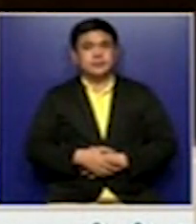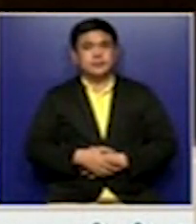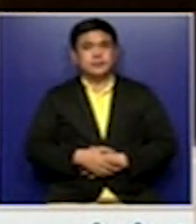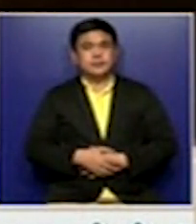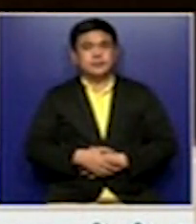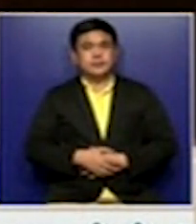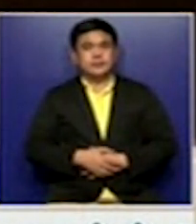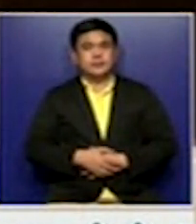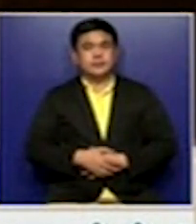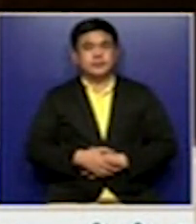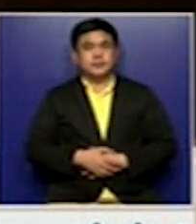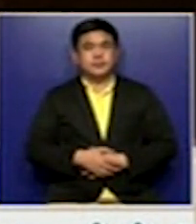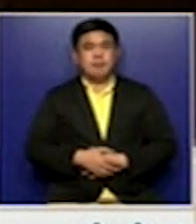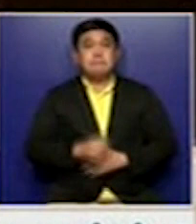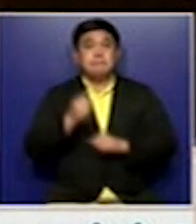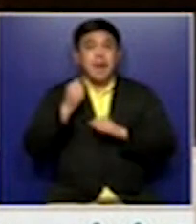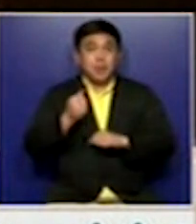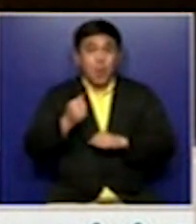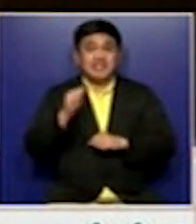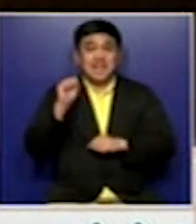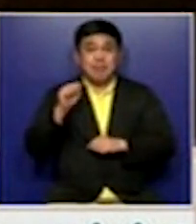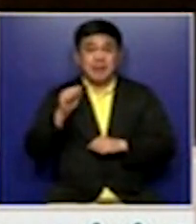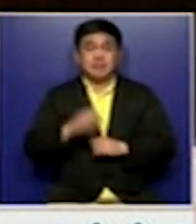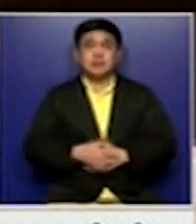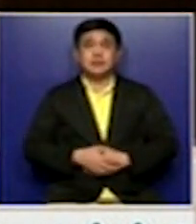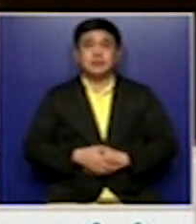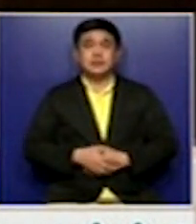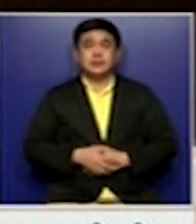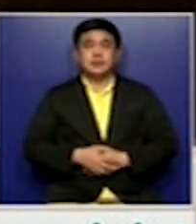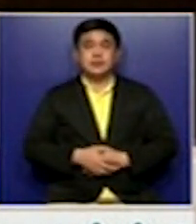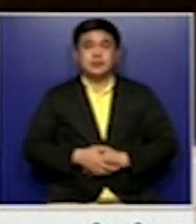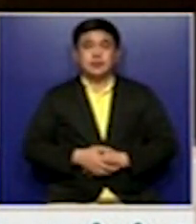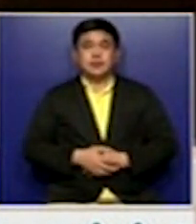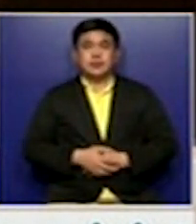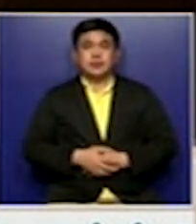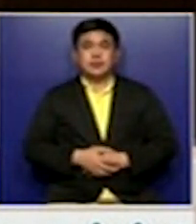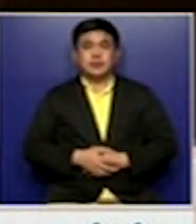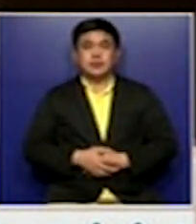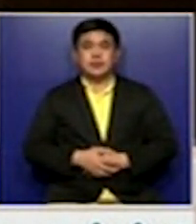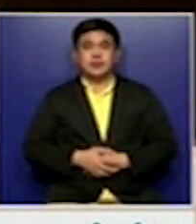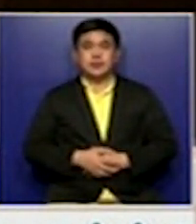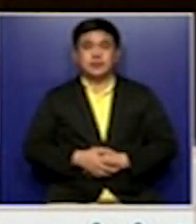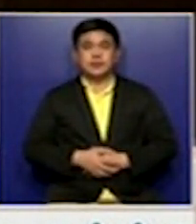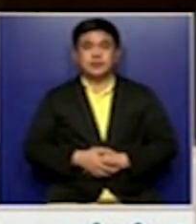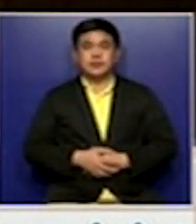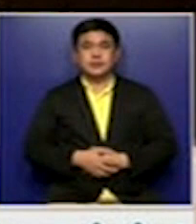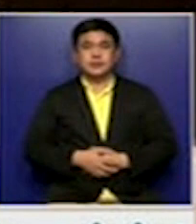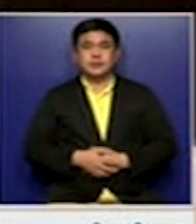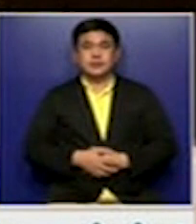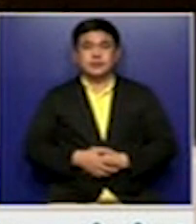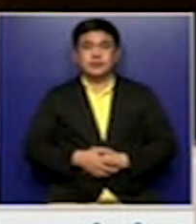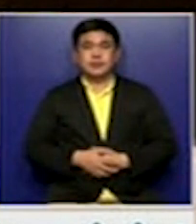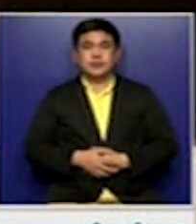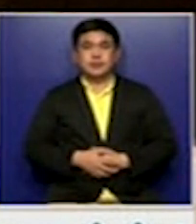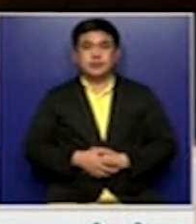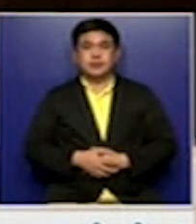ครับตัวที่ประท้วงหรือยังไงครับ ค่ะข้อ9ค่ะ ข้อ9ทำอะไร ใช้สิทธิ์พาดพิ